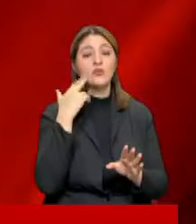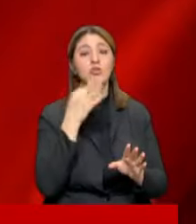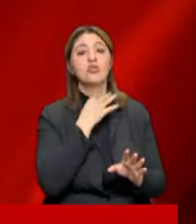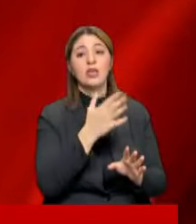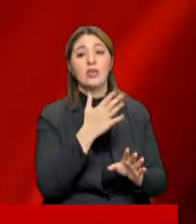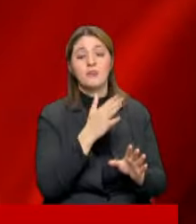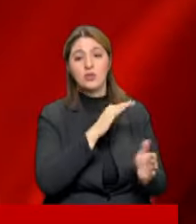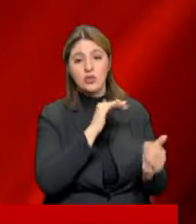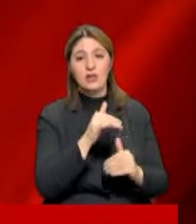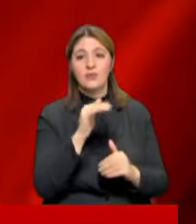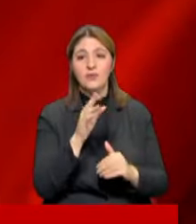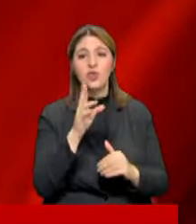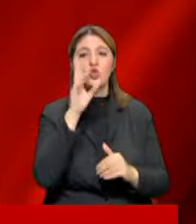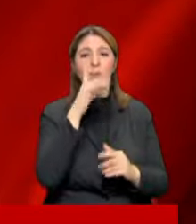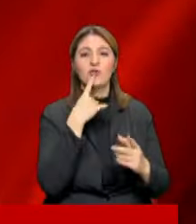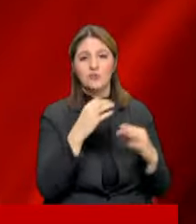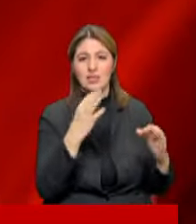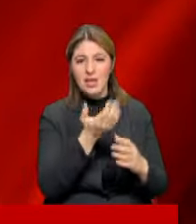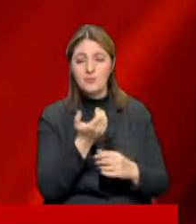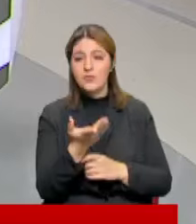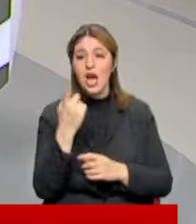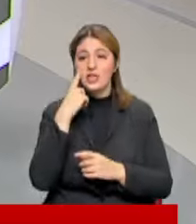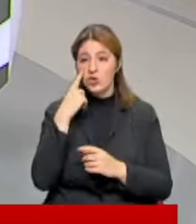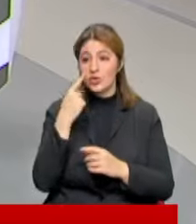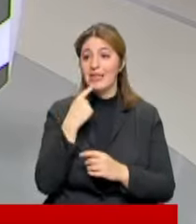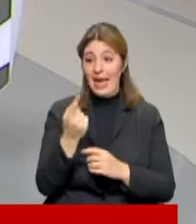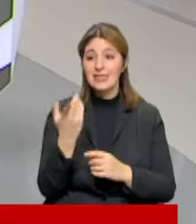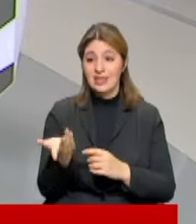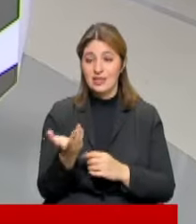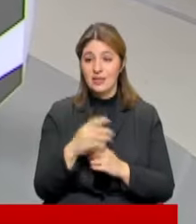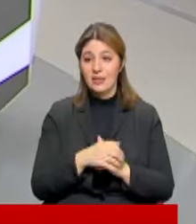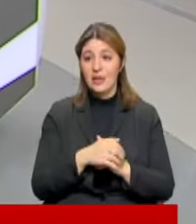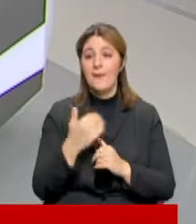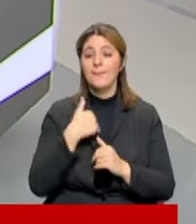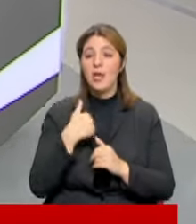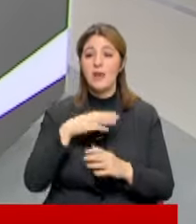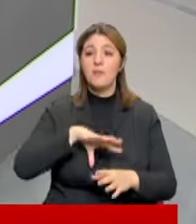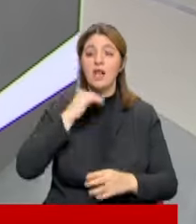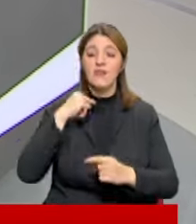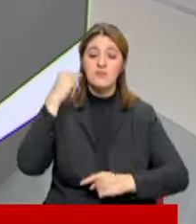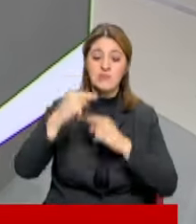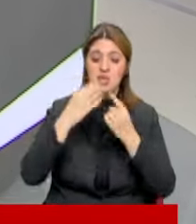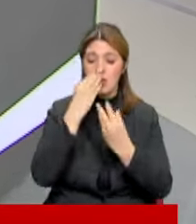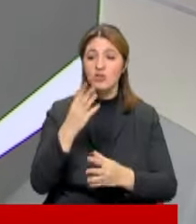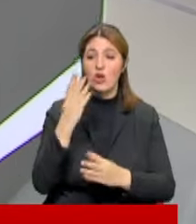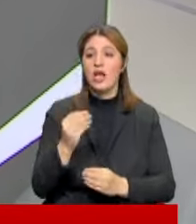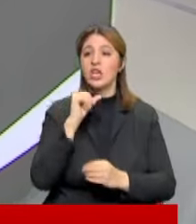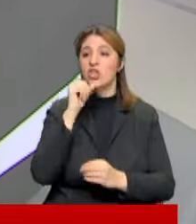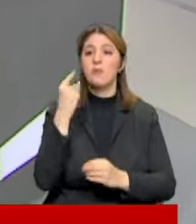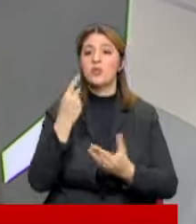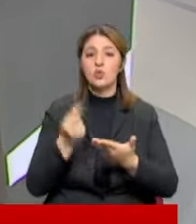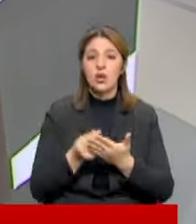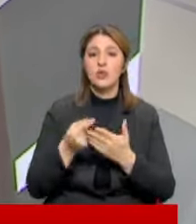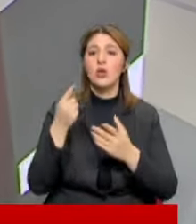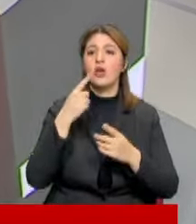geldiniz çok özel bir günde son bir cüm alım Atatürk der ki ben manevi miras olarak hiçbir ayet